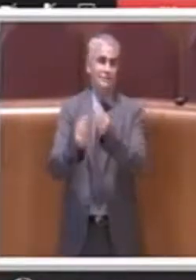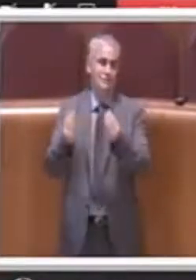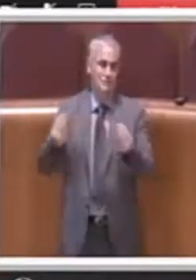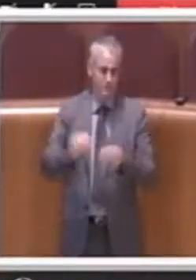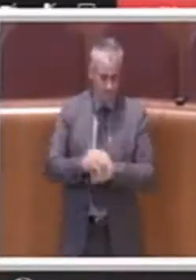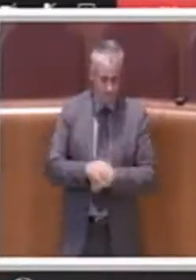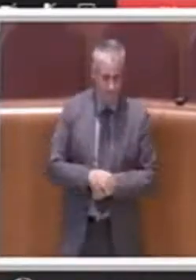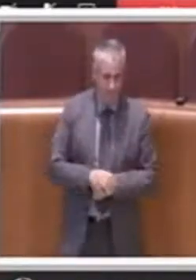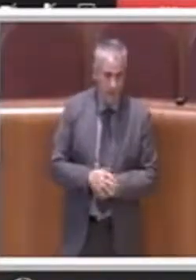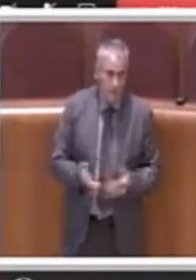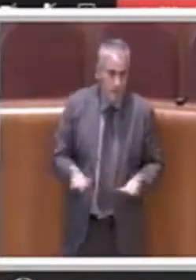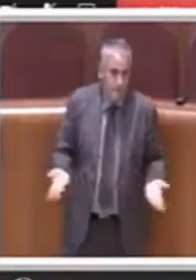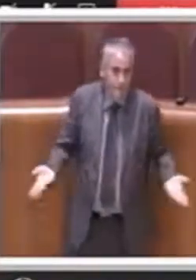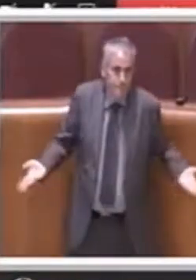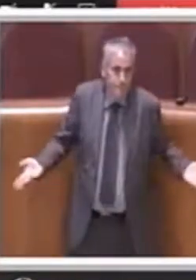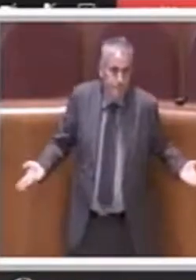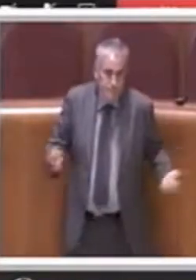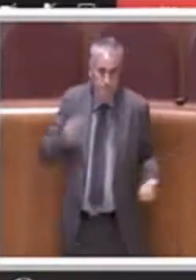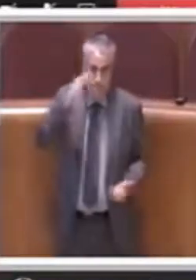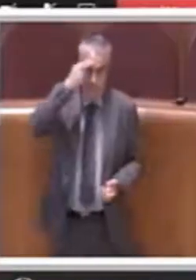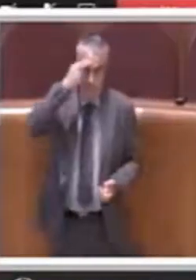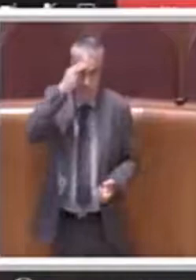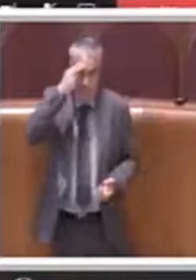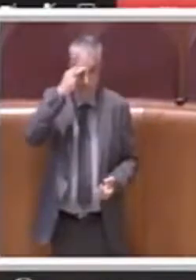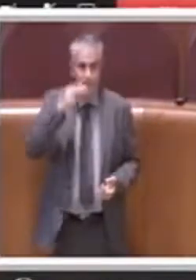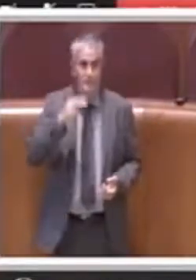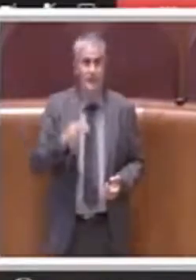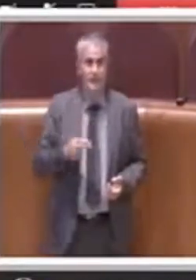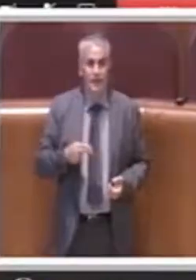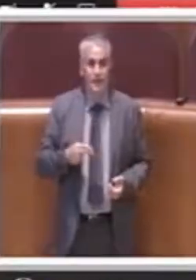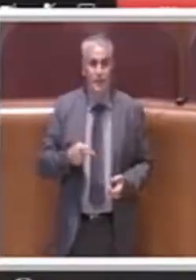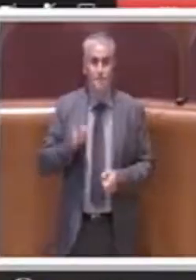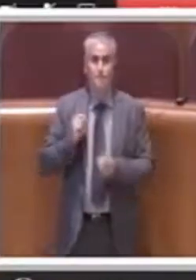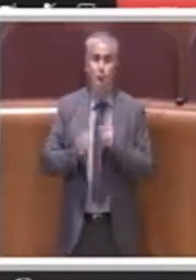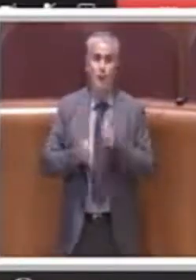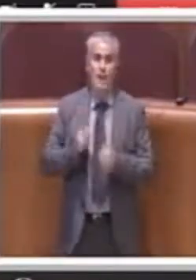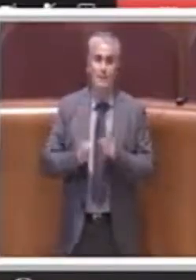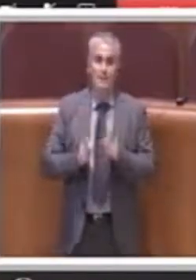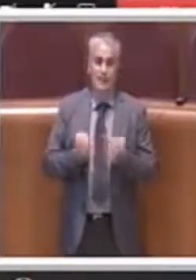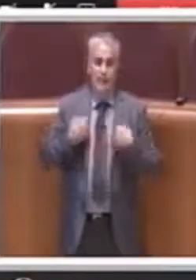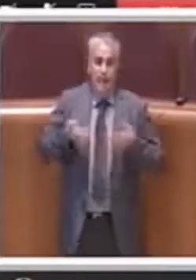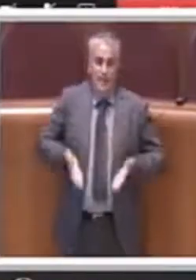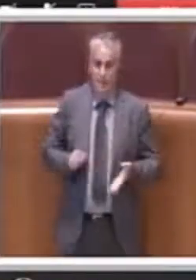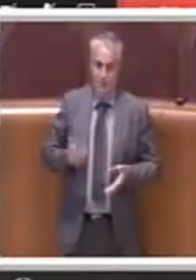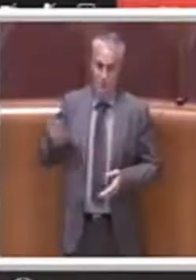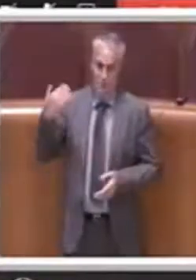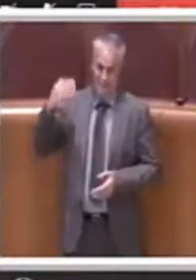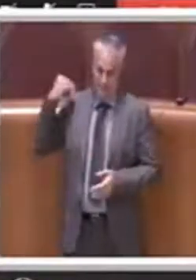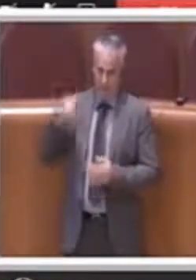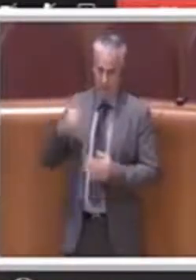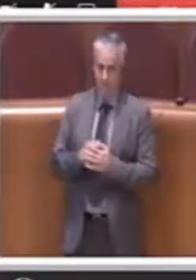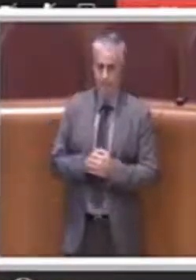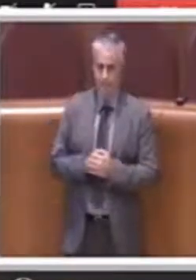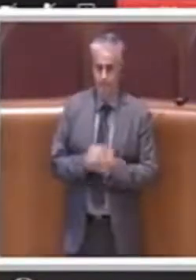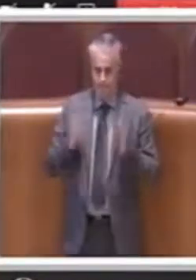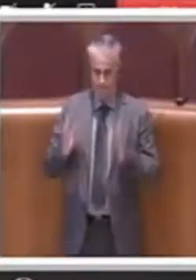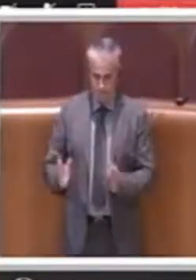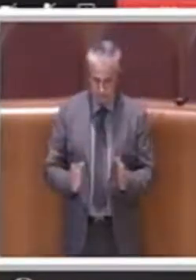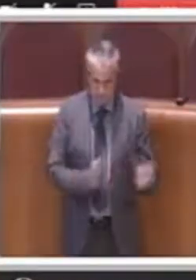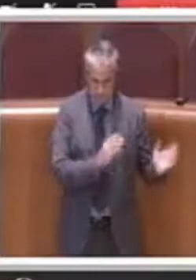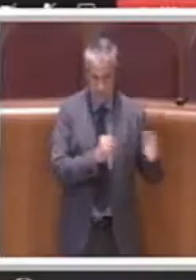Quindi, insomma, ricordiamo il bilancio espressione di capacità politica. Detto ciò, e